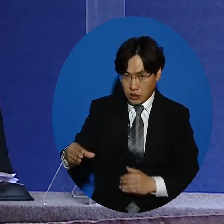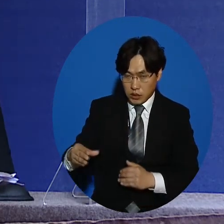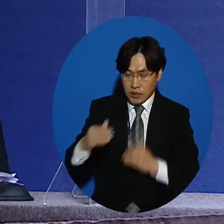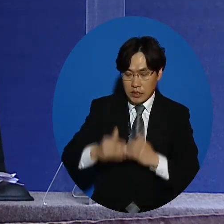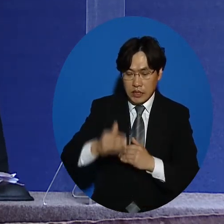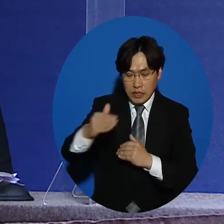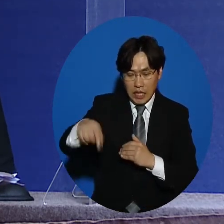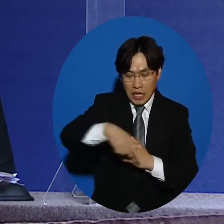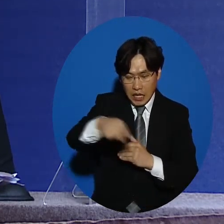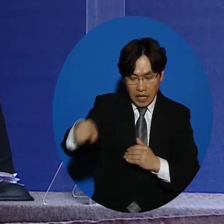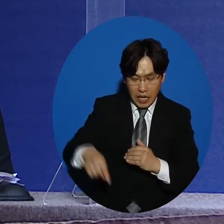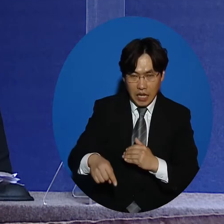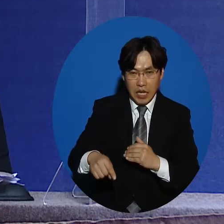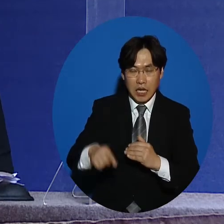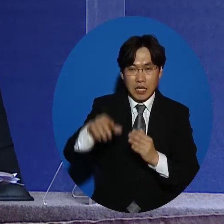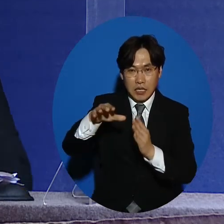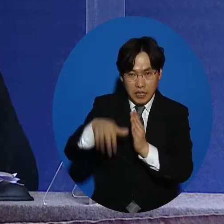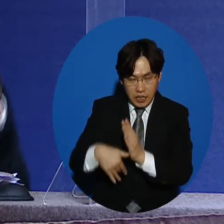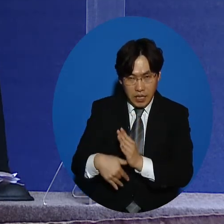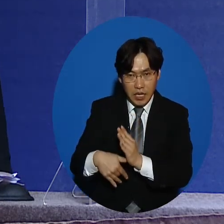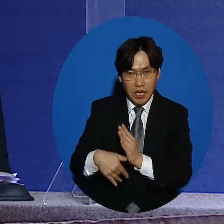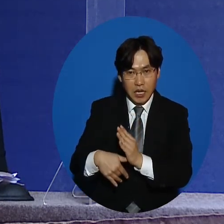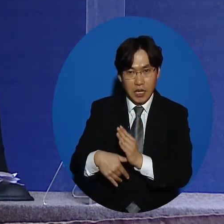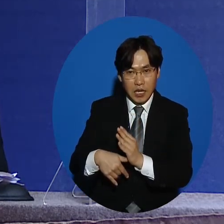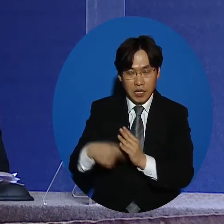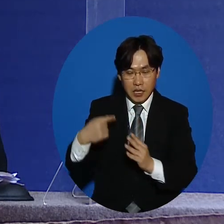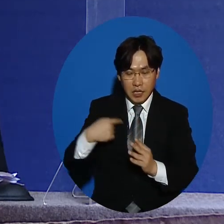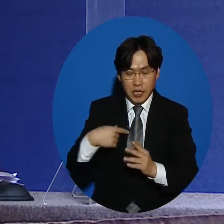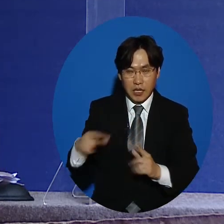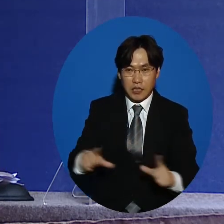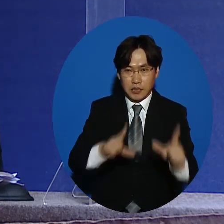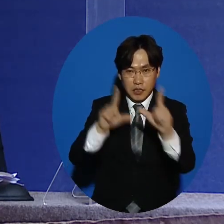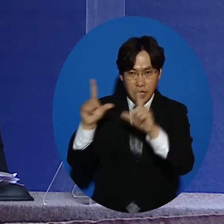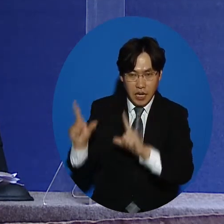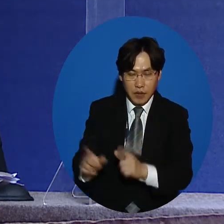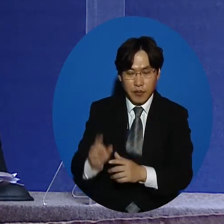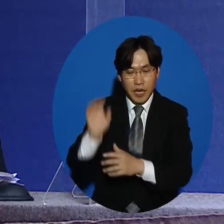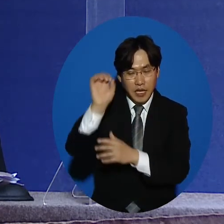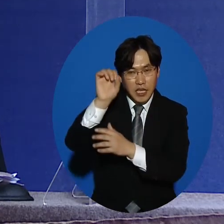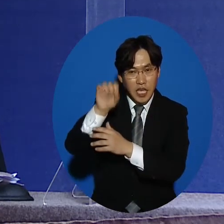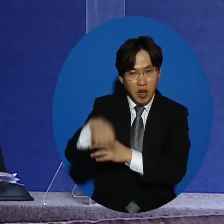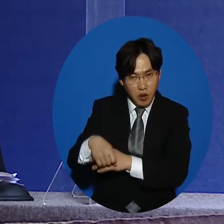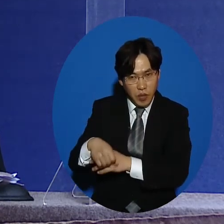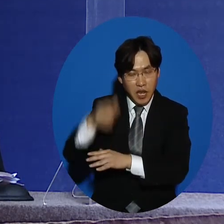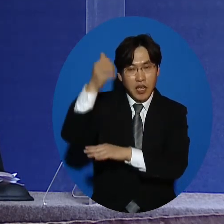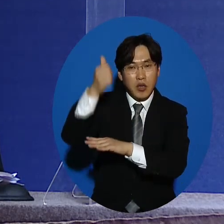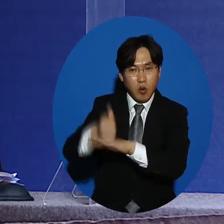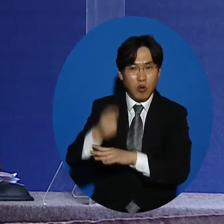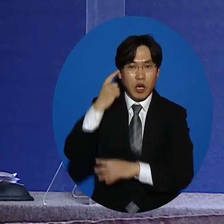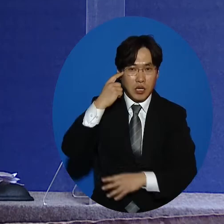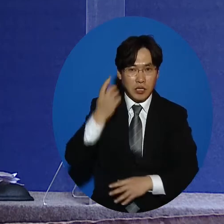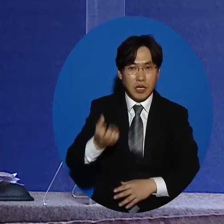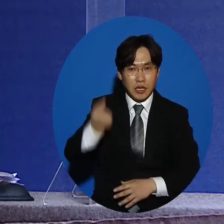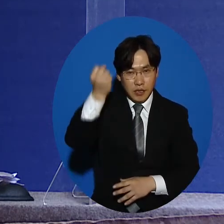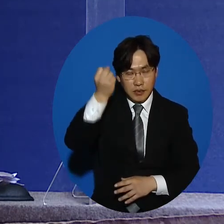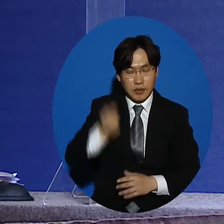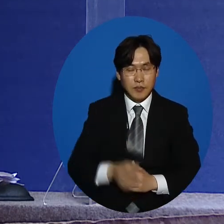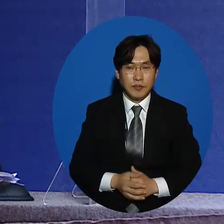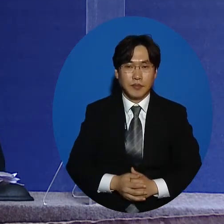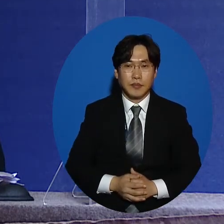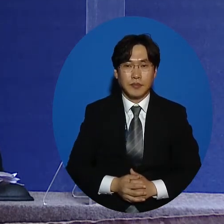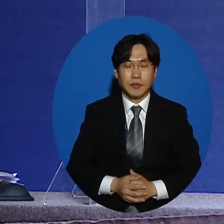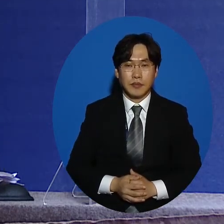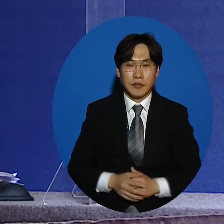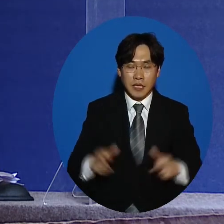진행 과정이 열려서 내 삶의 어떤 그 열매가 아닌가, 그렇게 생각을